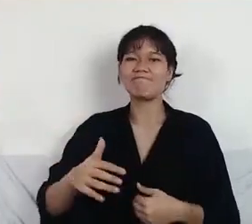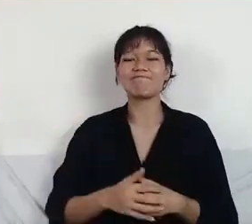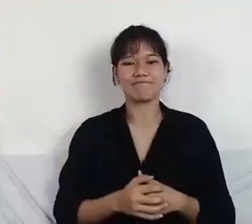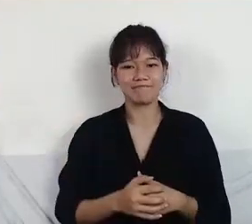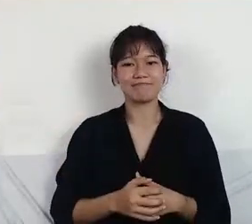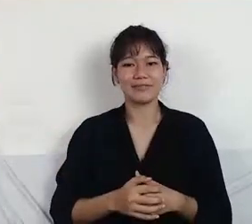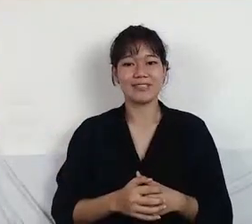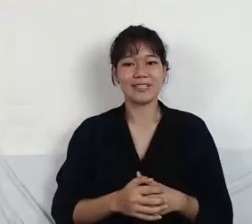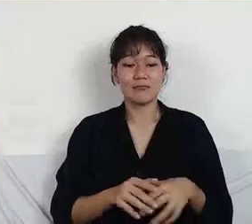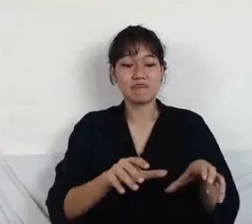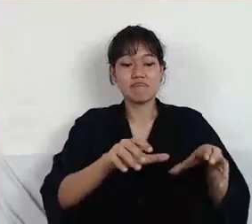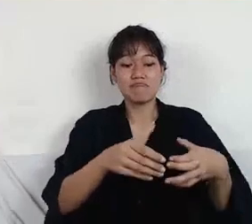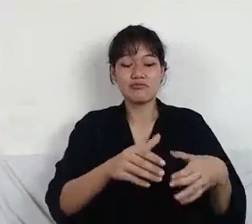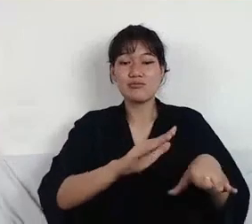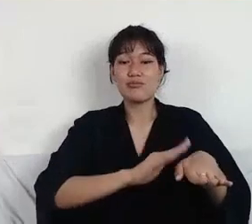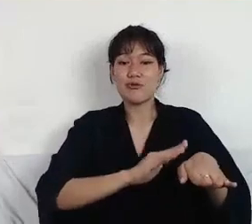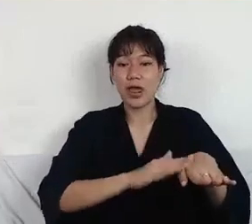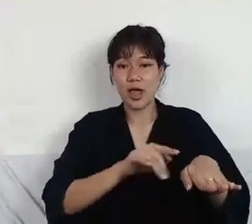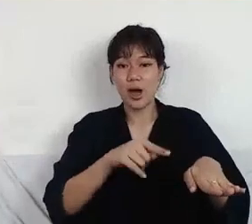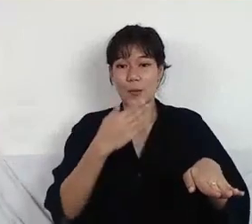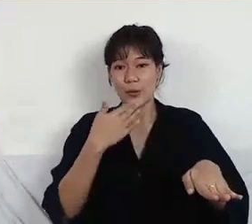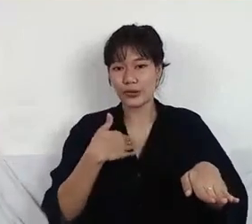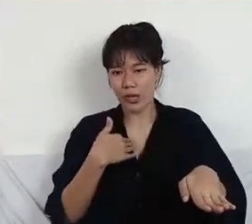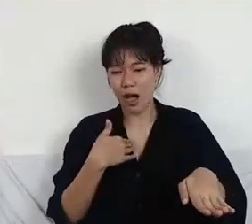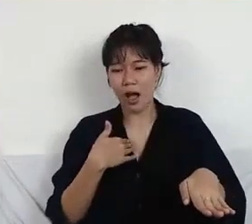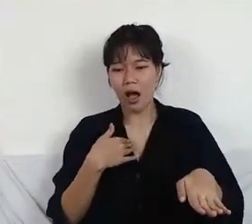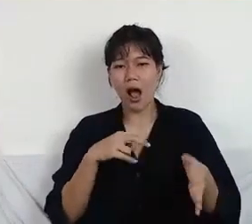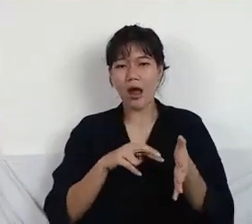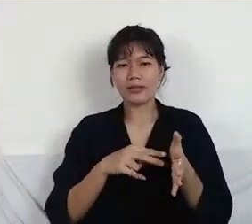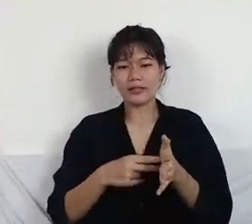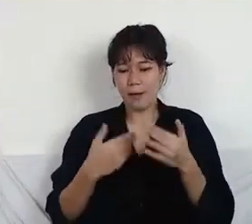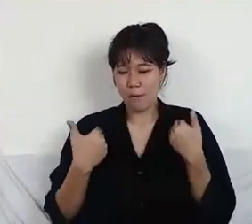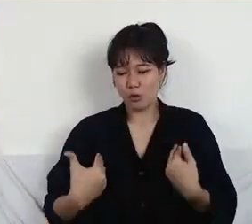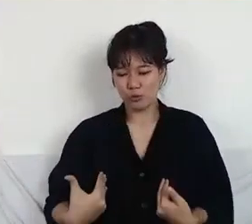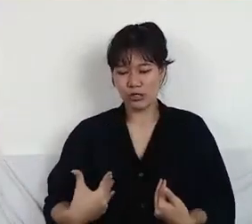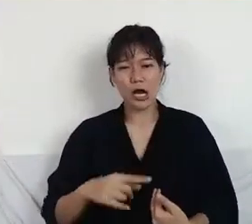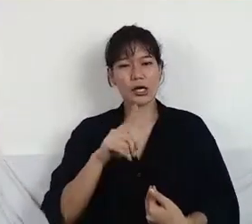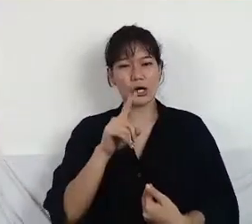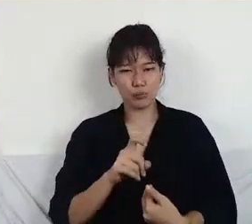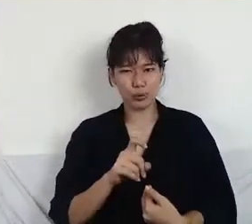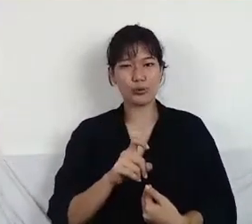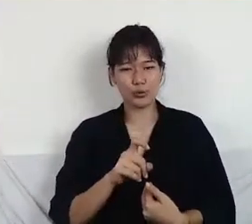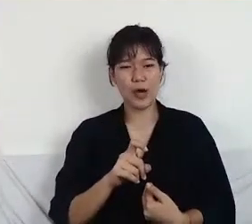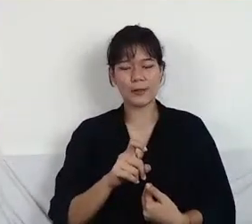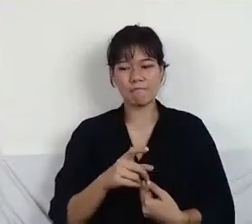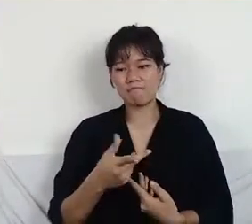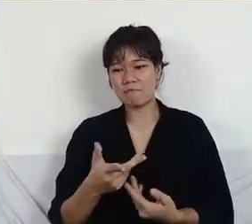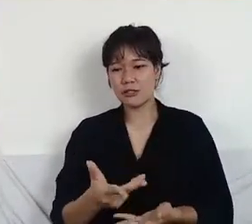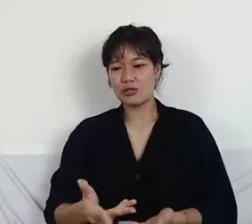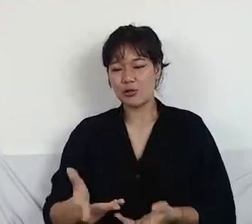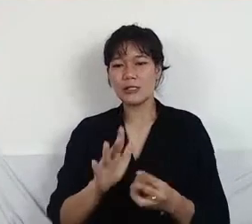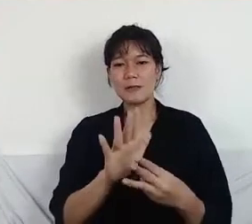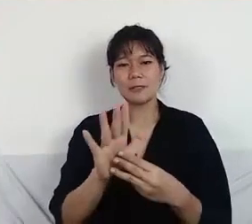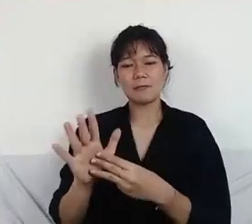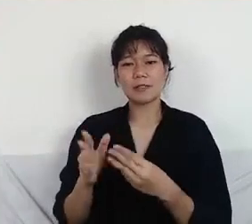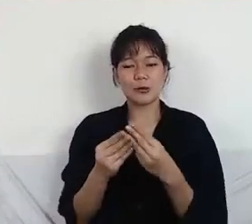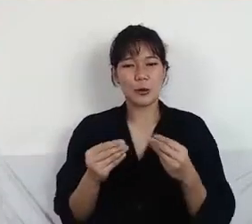Dengan berbudaya, manusia dapat memenuhi kebutuhan dan menjawab tantangan hidupnya.